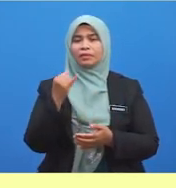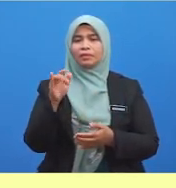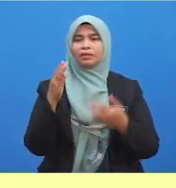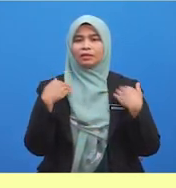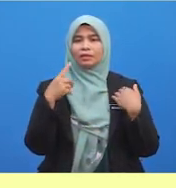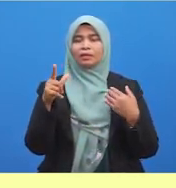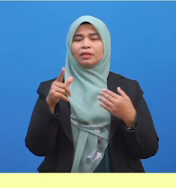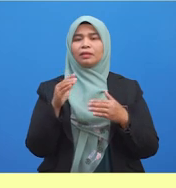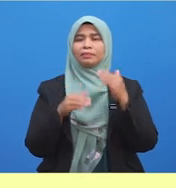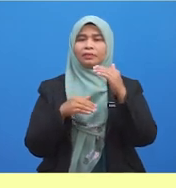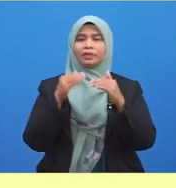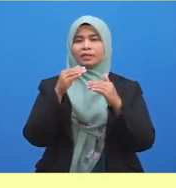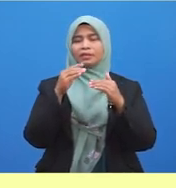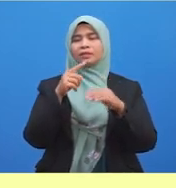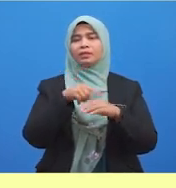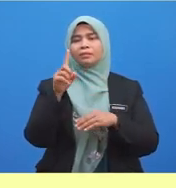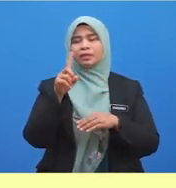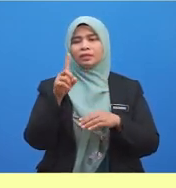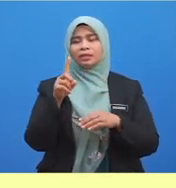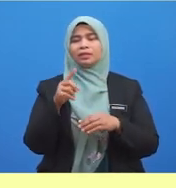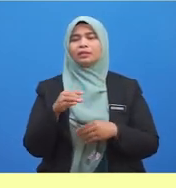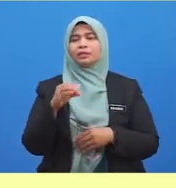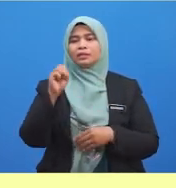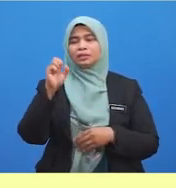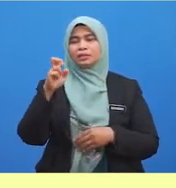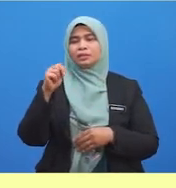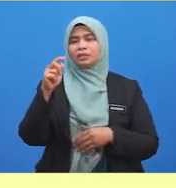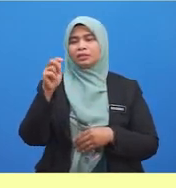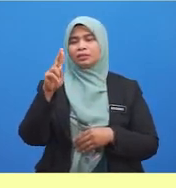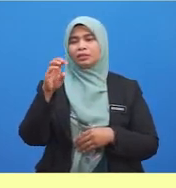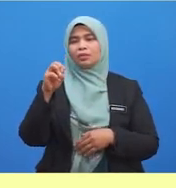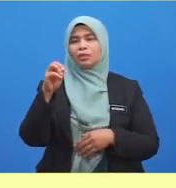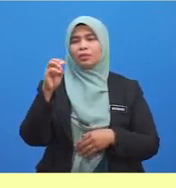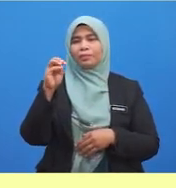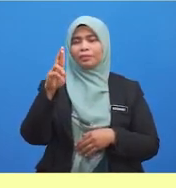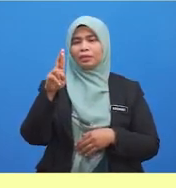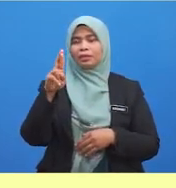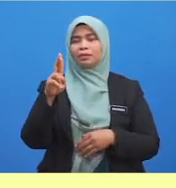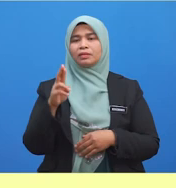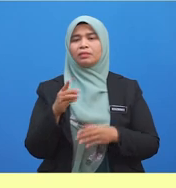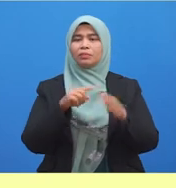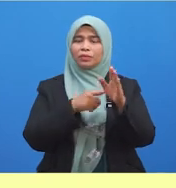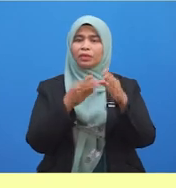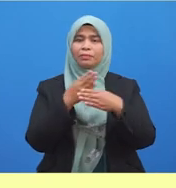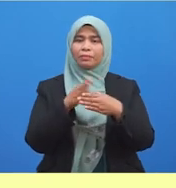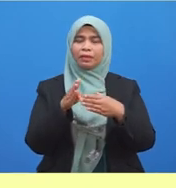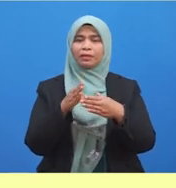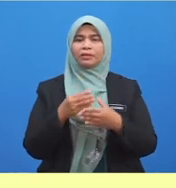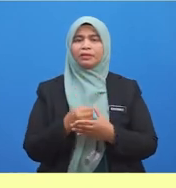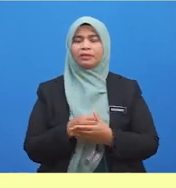Ia adalah peringkat di mana sentroma kromatid kembar mula membahagi.